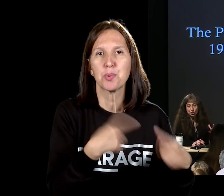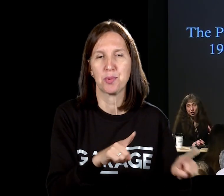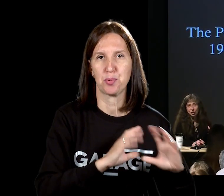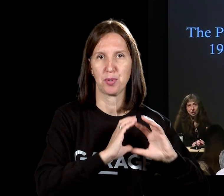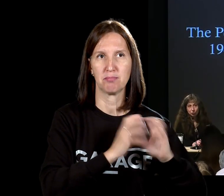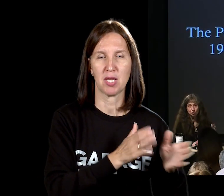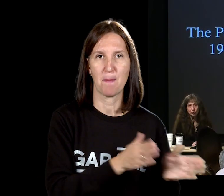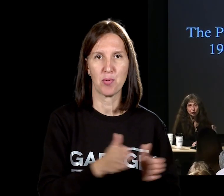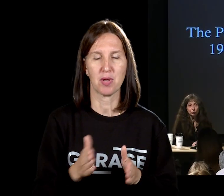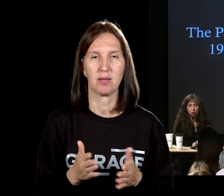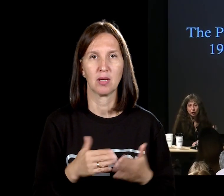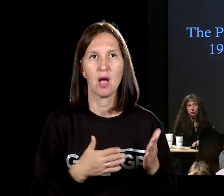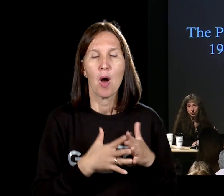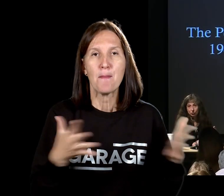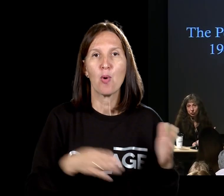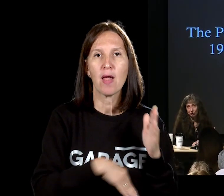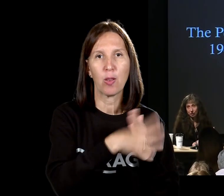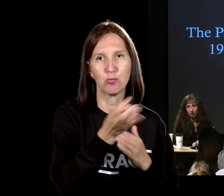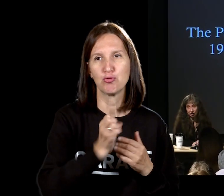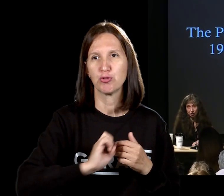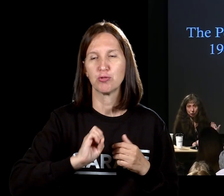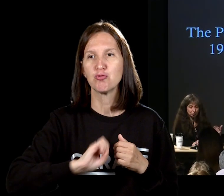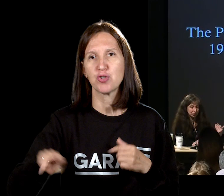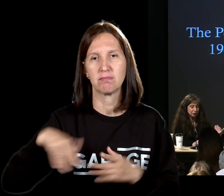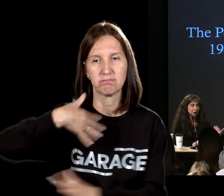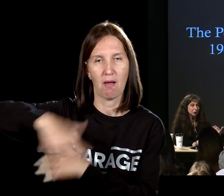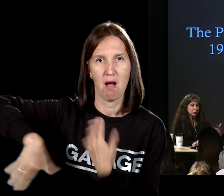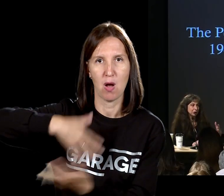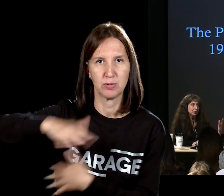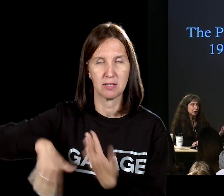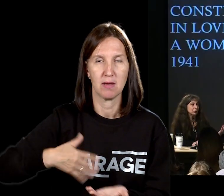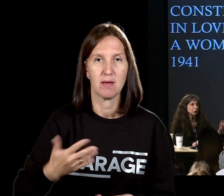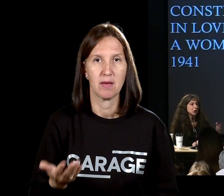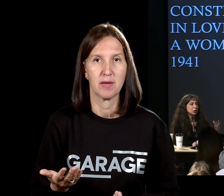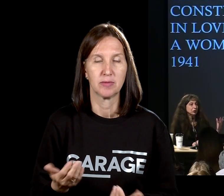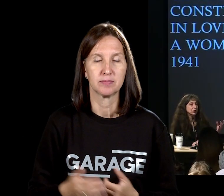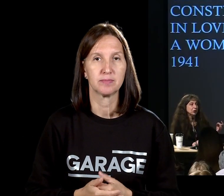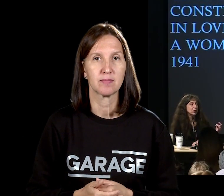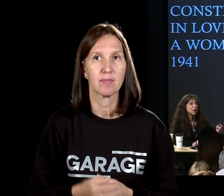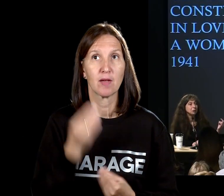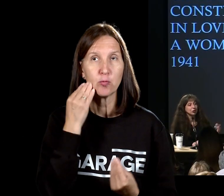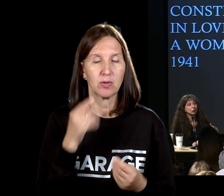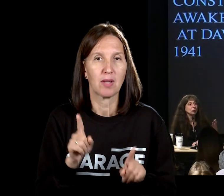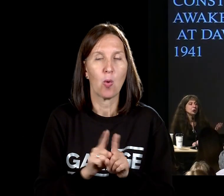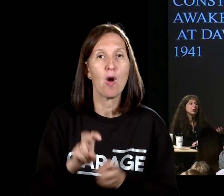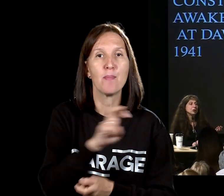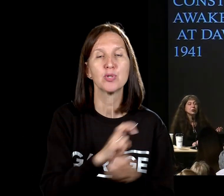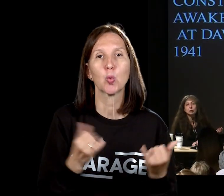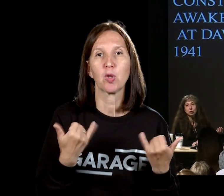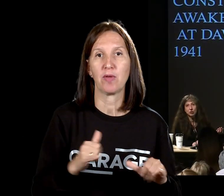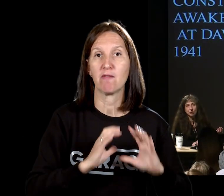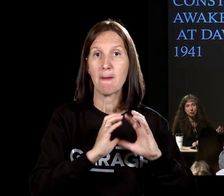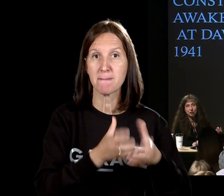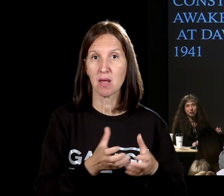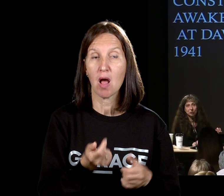более общий, чем тот хаос, в котором ты оказался. Что-то, что за этим хаосом стоит, вот этот вот удивительный мир, который тоже